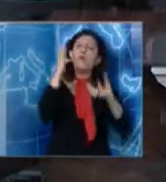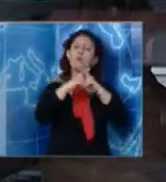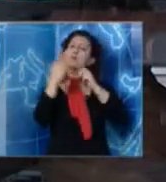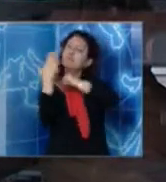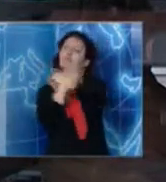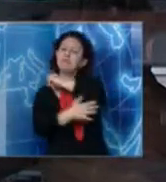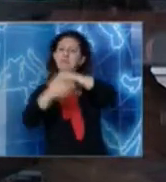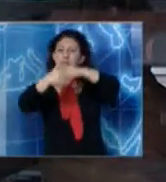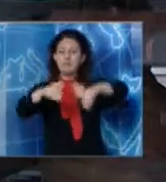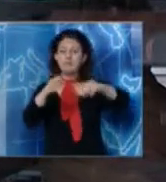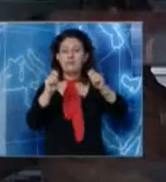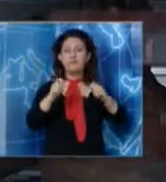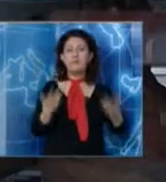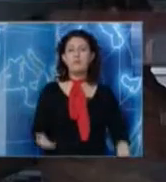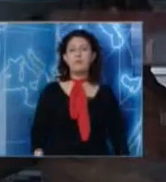takıldı.